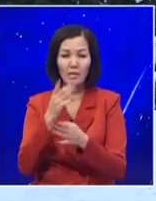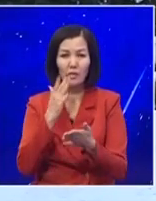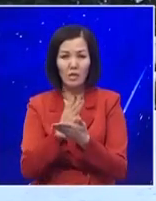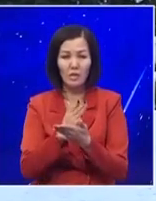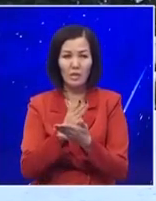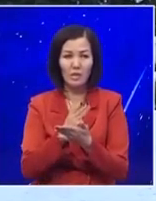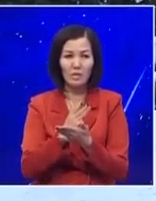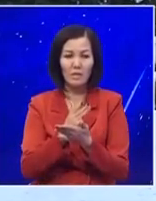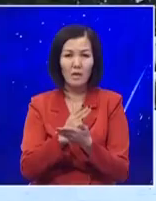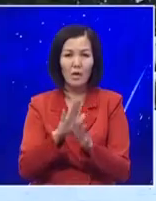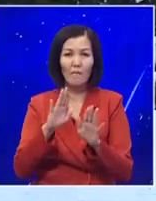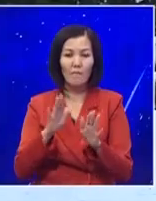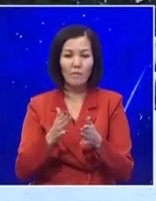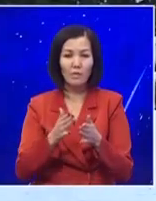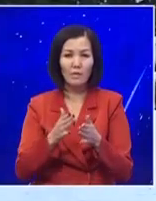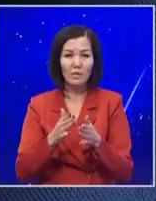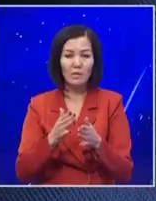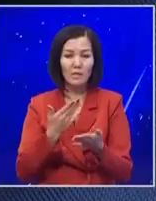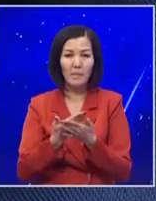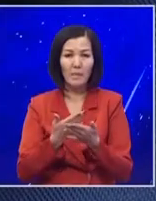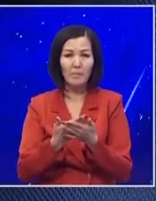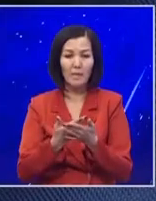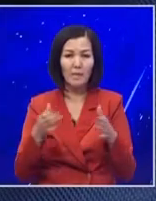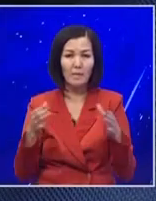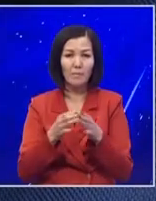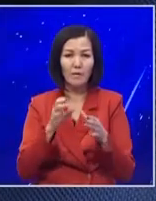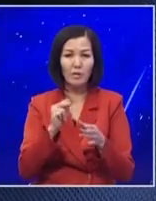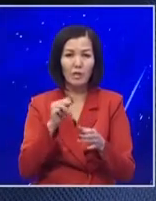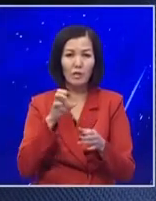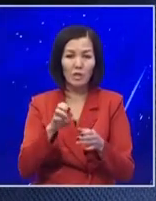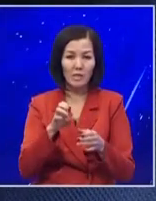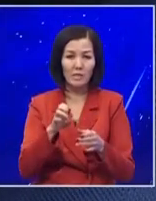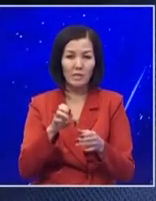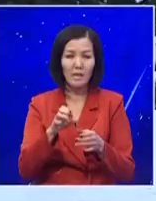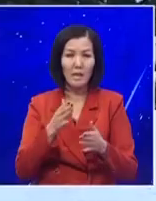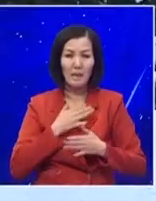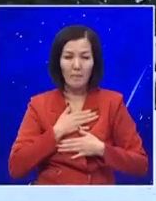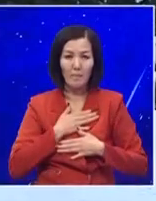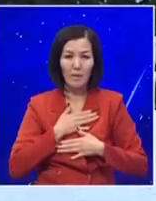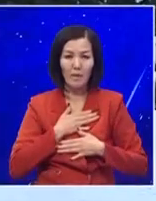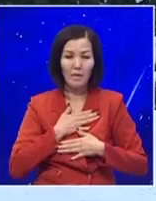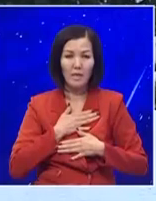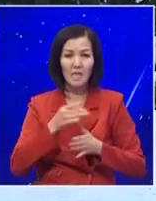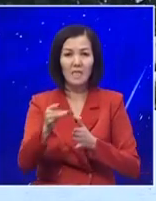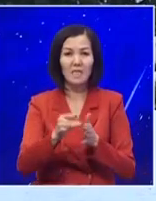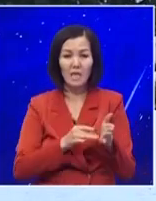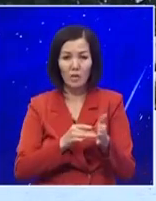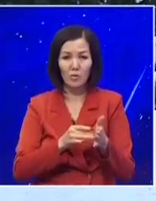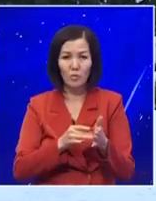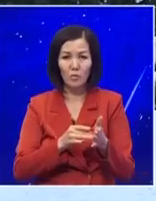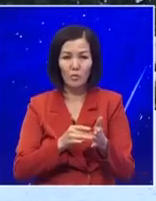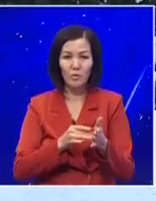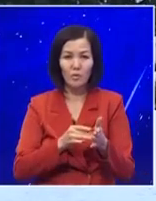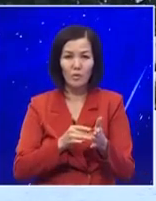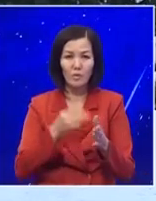данных участках, о чем оповещается департамент по чрезвычайным ситуациям. И мы автоматически, незамедлительно